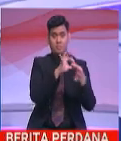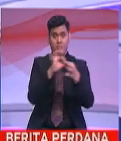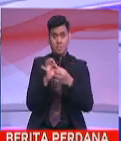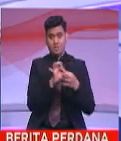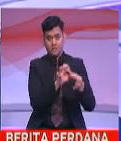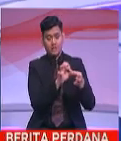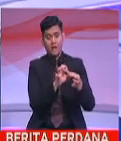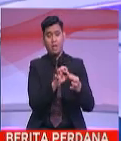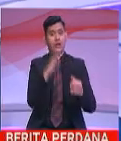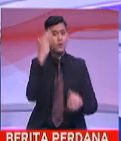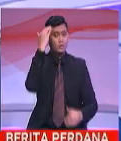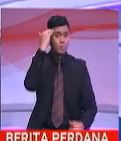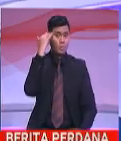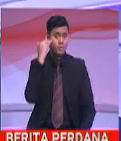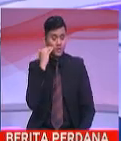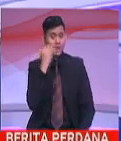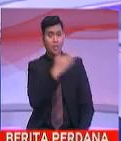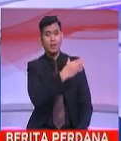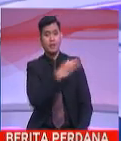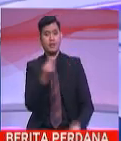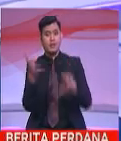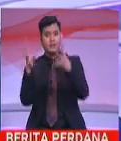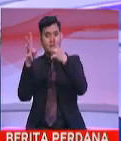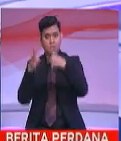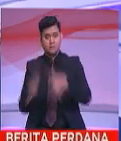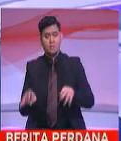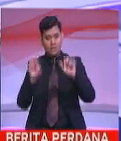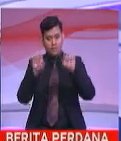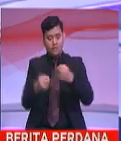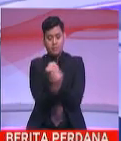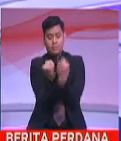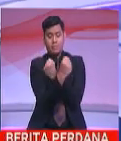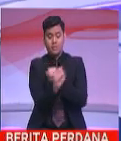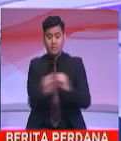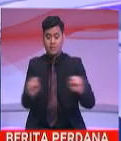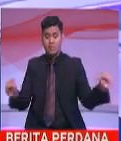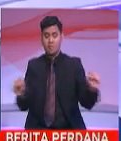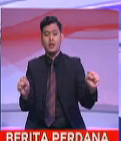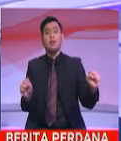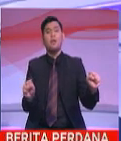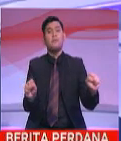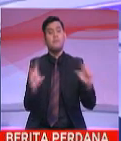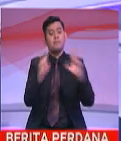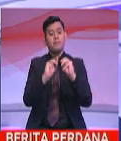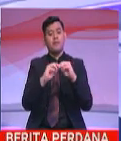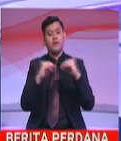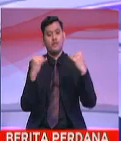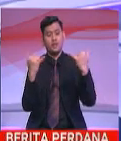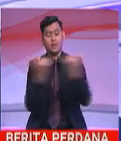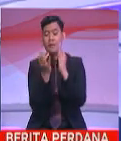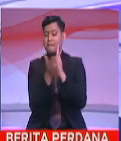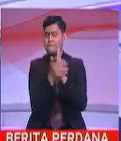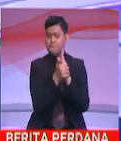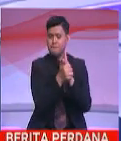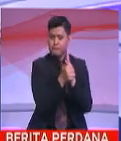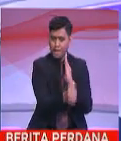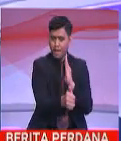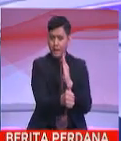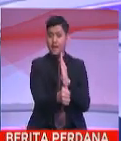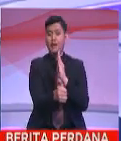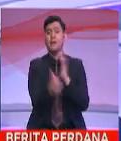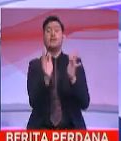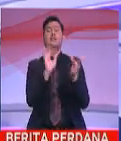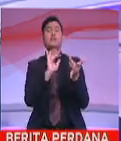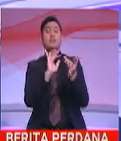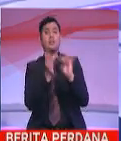ASEAN dalam memerkasa ekonomi digital serta dapat menyediakan pentas buat masyarakat celik teknologi. Selain itu, membolehkan